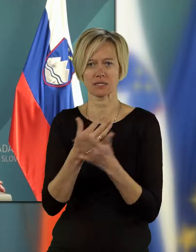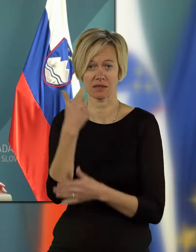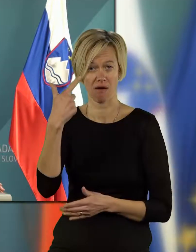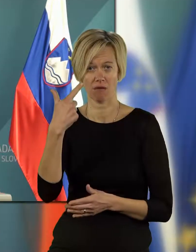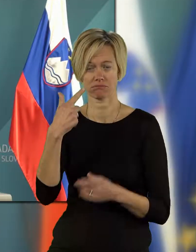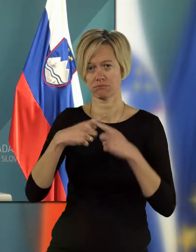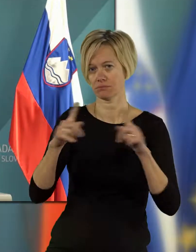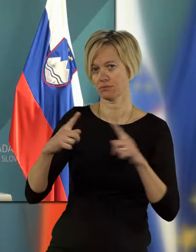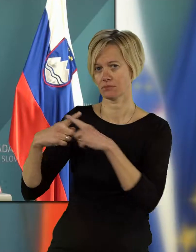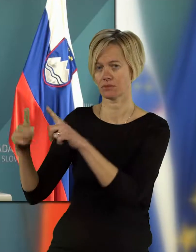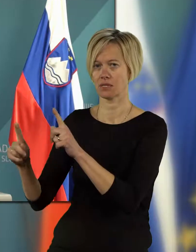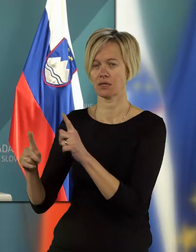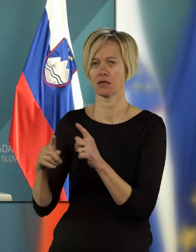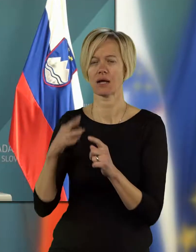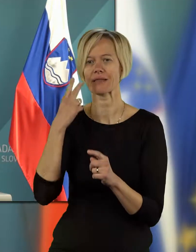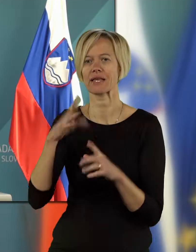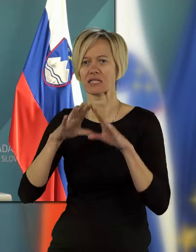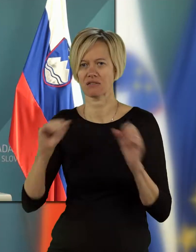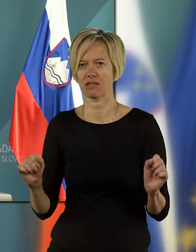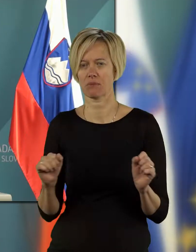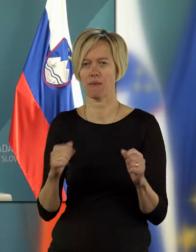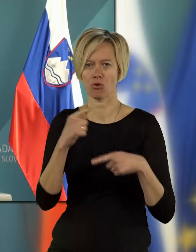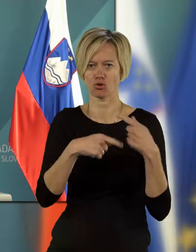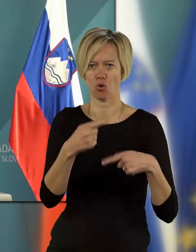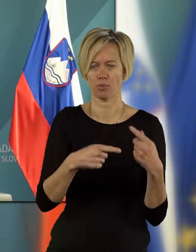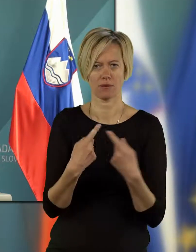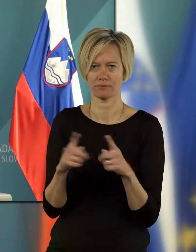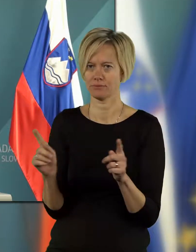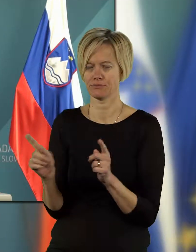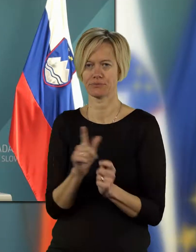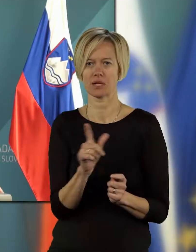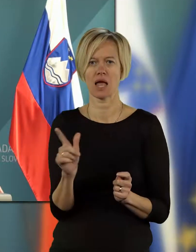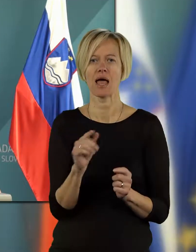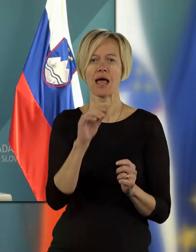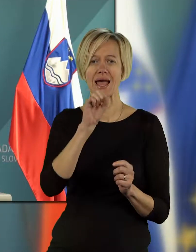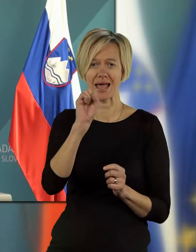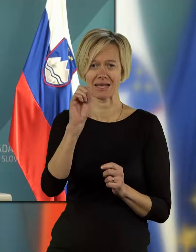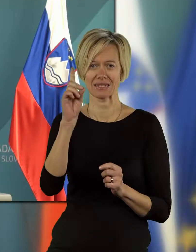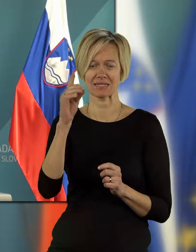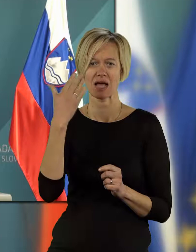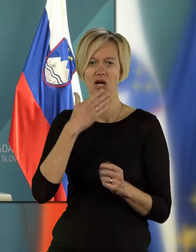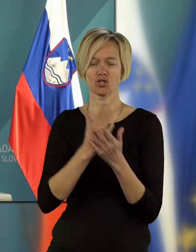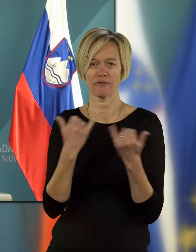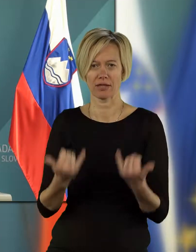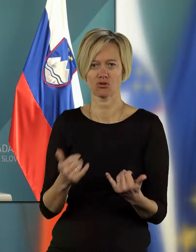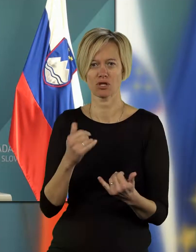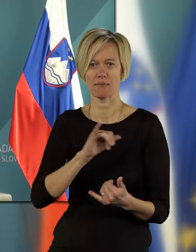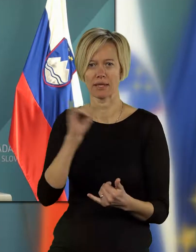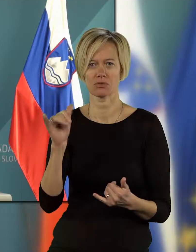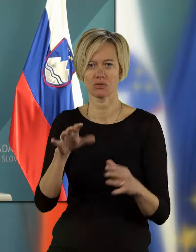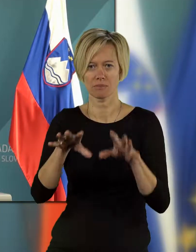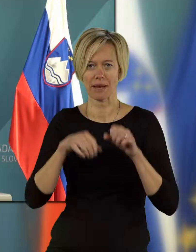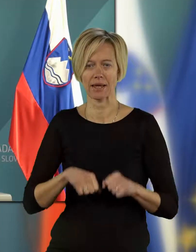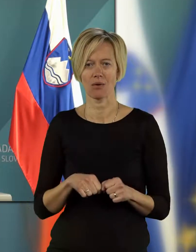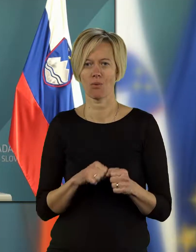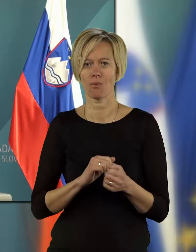dva dokaj različna, po izvedbi dokaj različna postopka. SDH je že v letošnjem letu